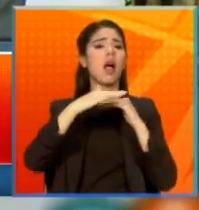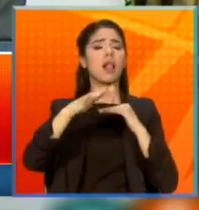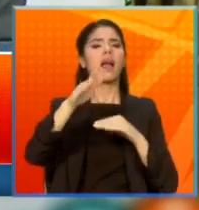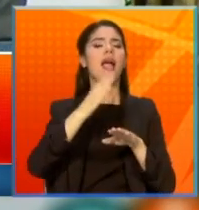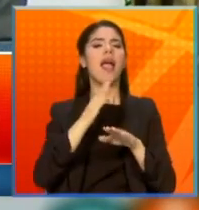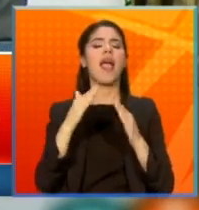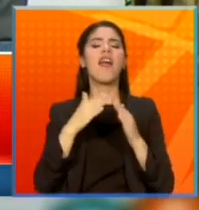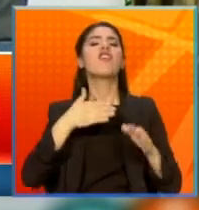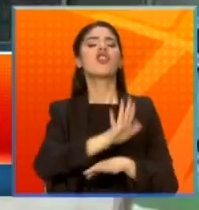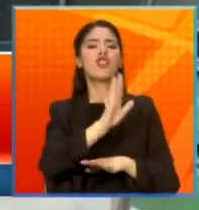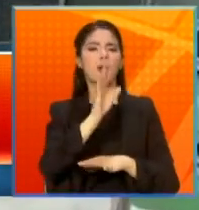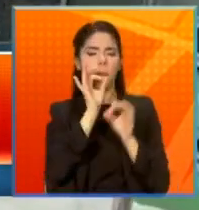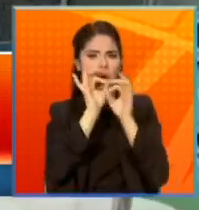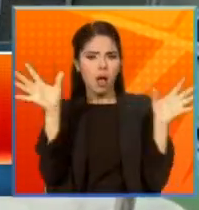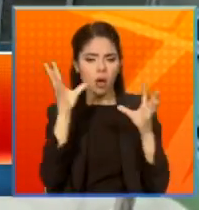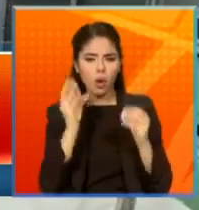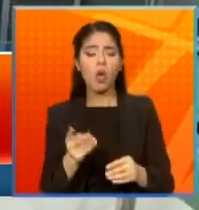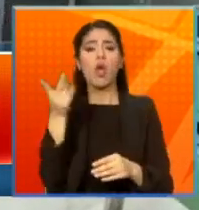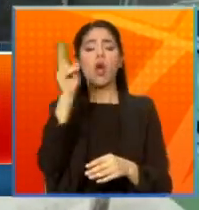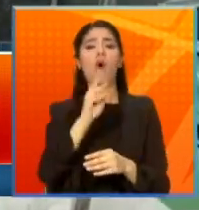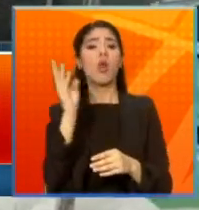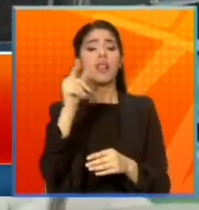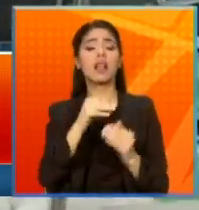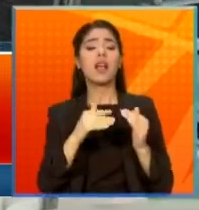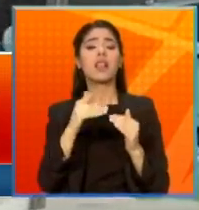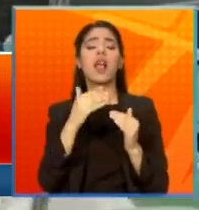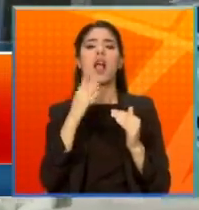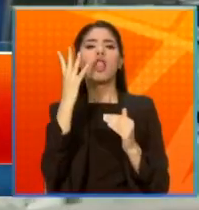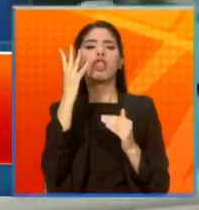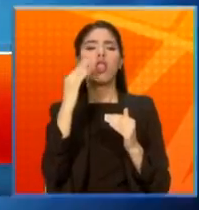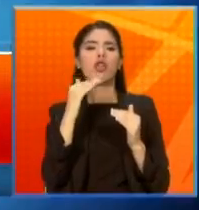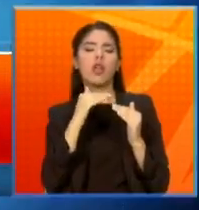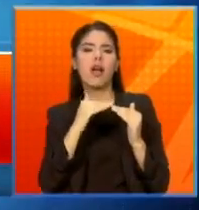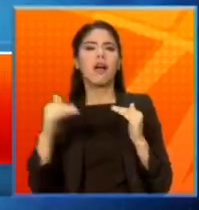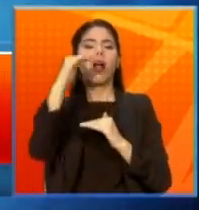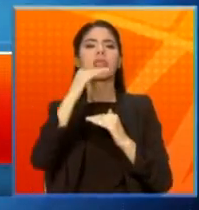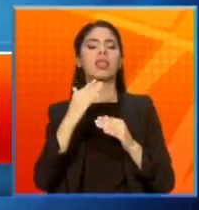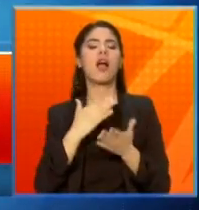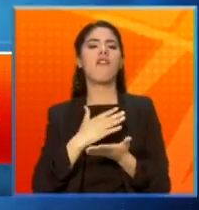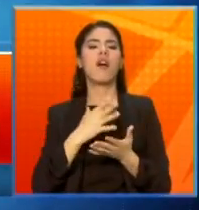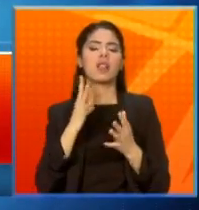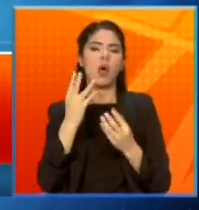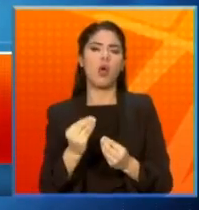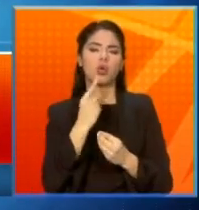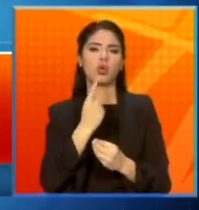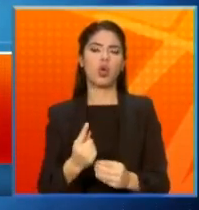çıkmayın çağrısında bulundu. Ölü sayısının açıklananın 4 katı olduğu iddialarını da reddetti.